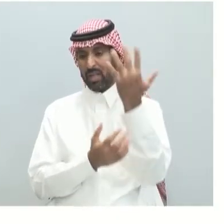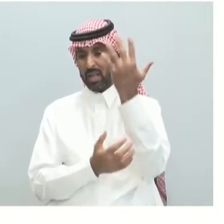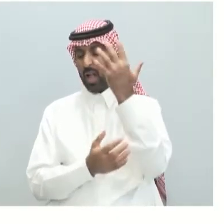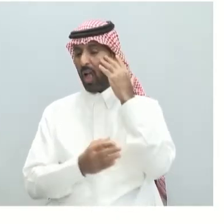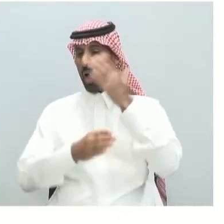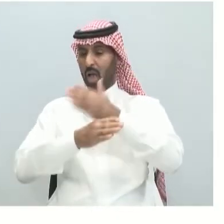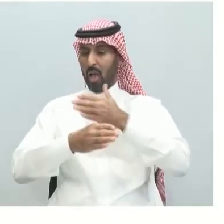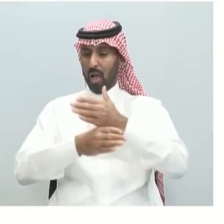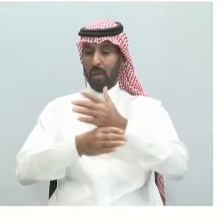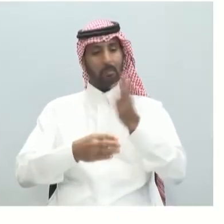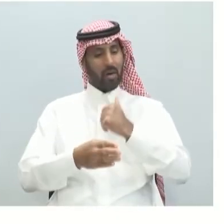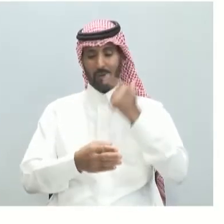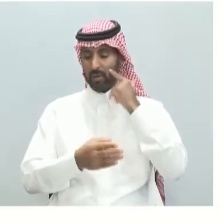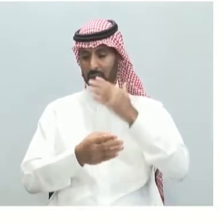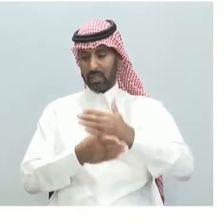من الخشب